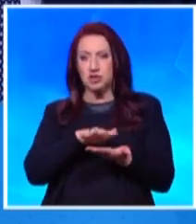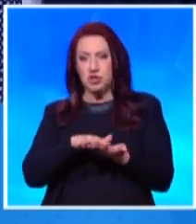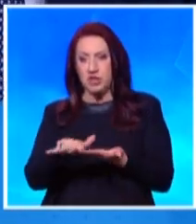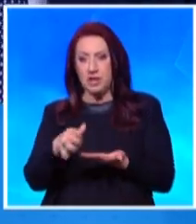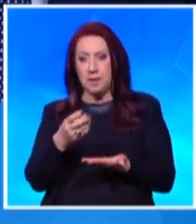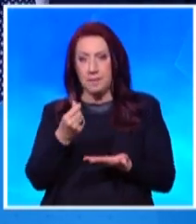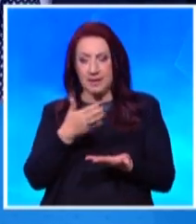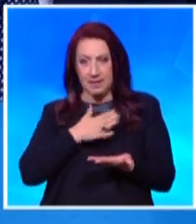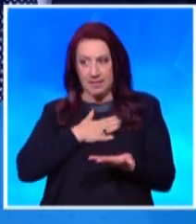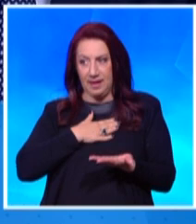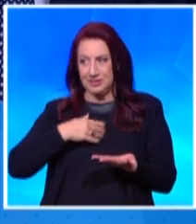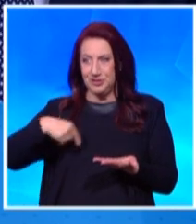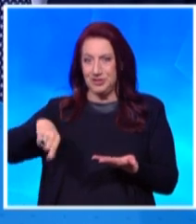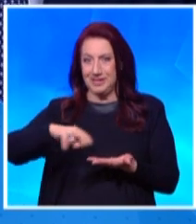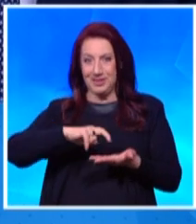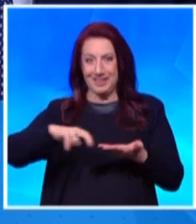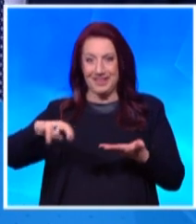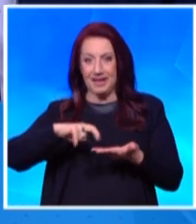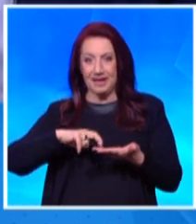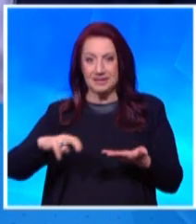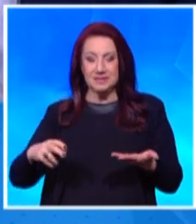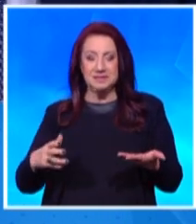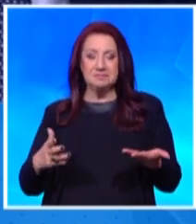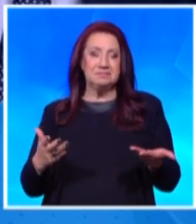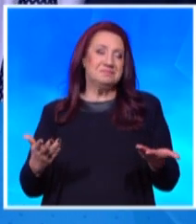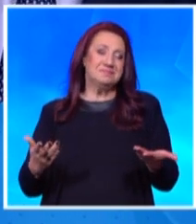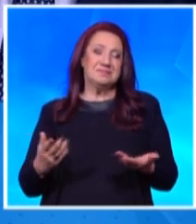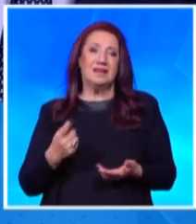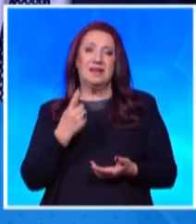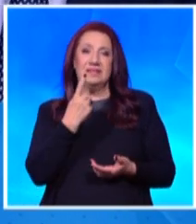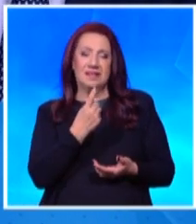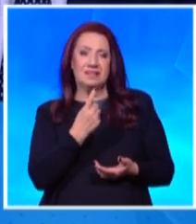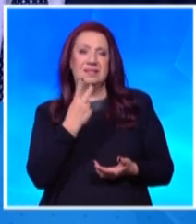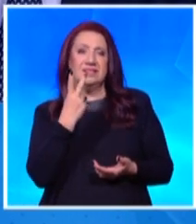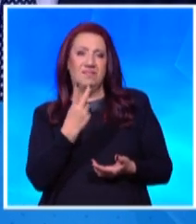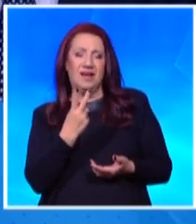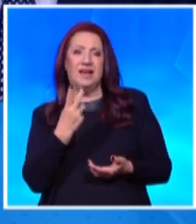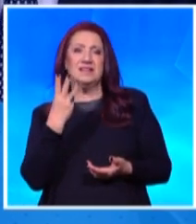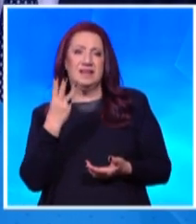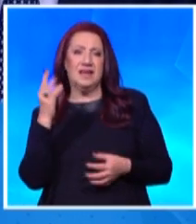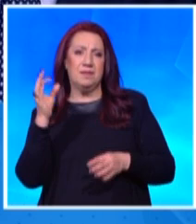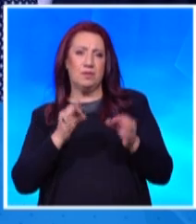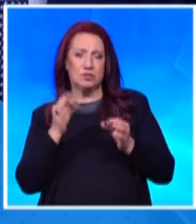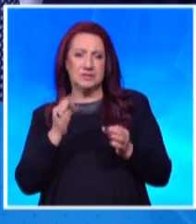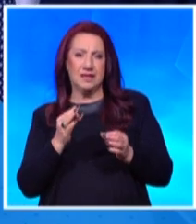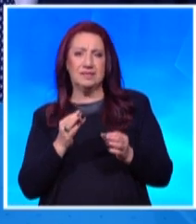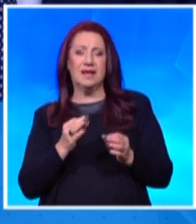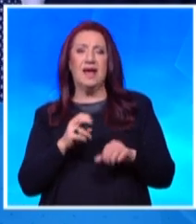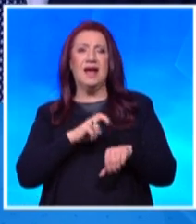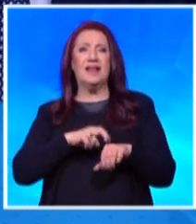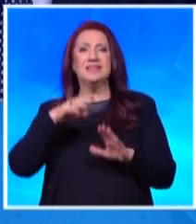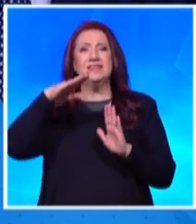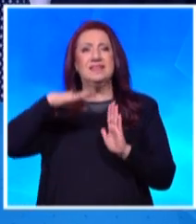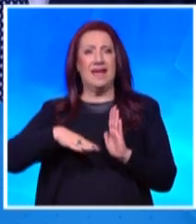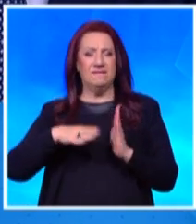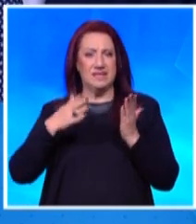дефицит, на 1% дефицит, 2% дефицит или на 3% излишък, всъщност, защо не? Не мога да ви кажа дали това е добре или лошо в момента. Никой не е казал